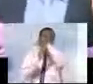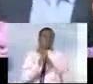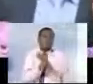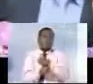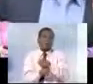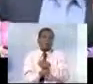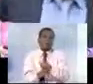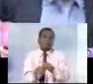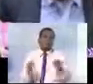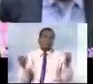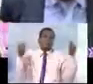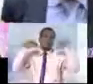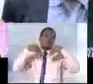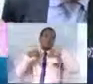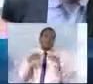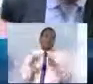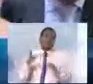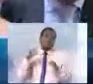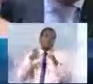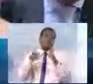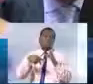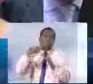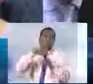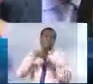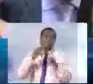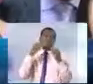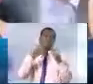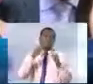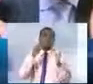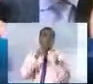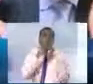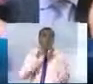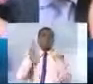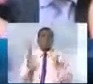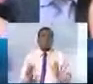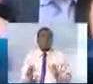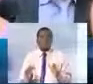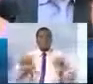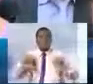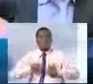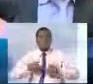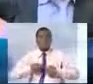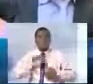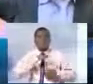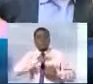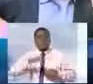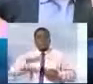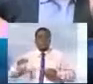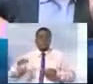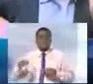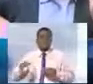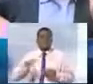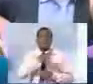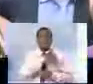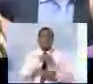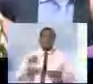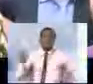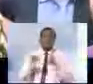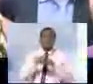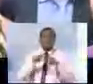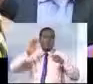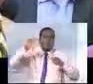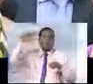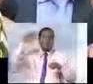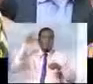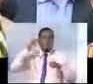malheureusement pas me lève les faits il ya beaucoup d'élèves jeunes enfants dans des élèves et donc en tant que ministre de